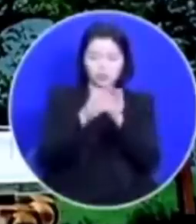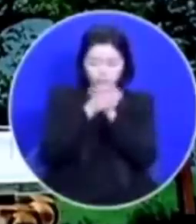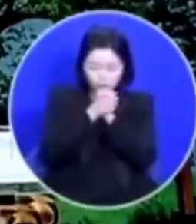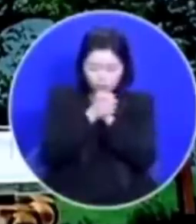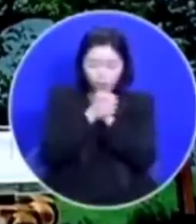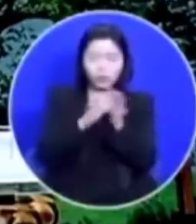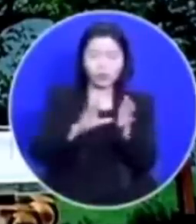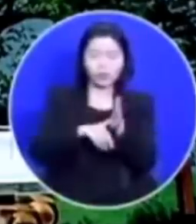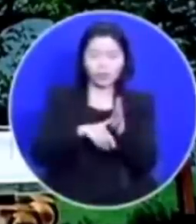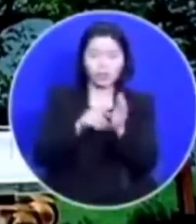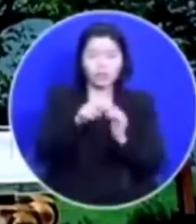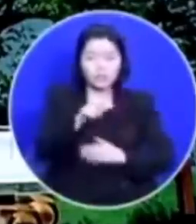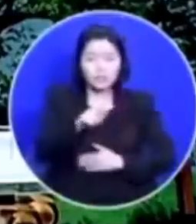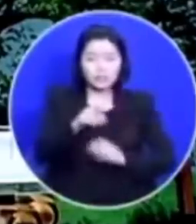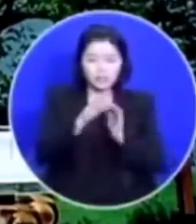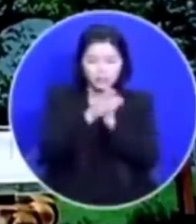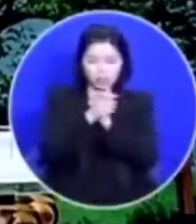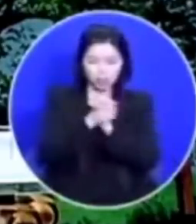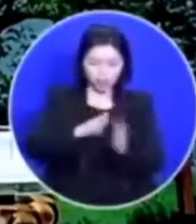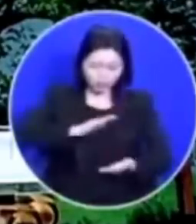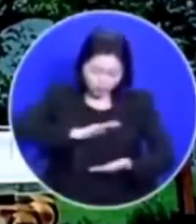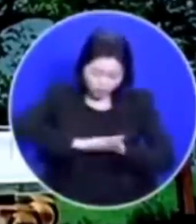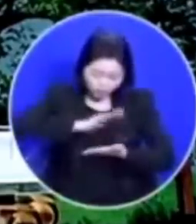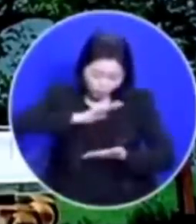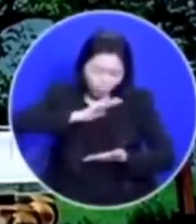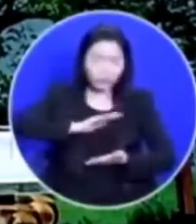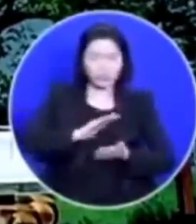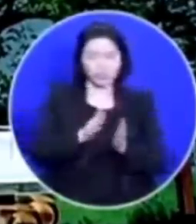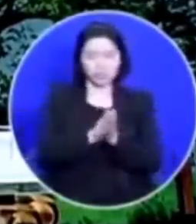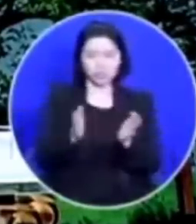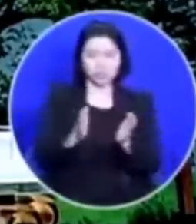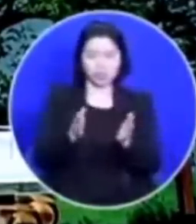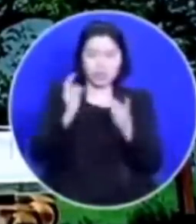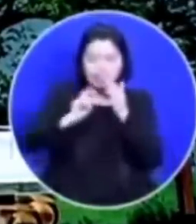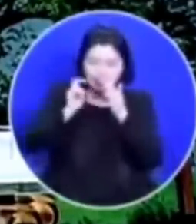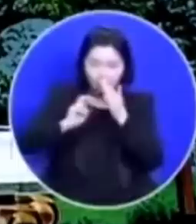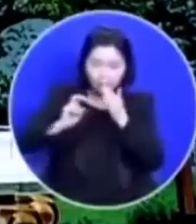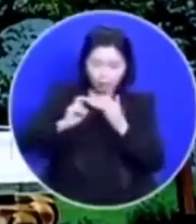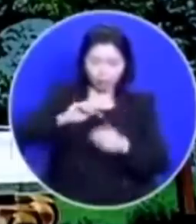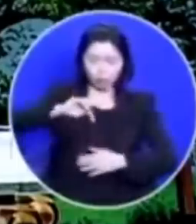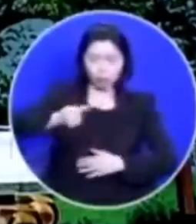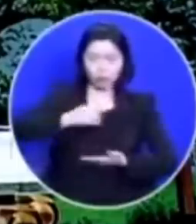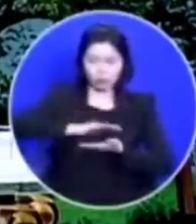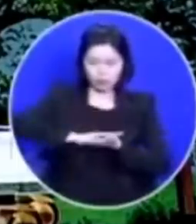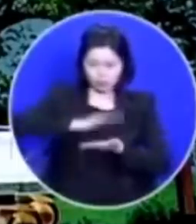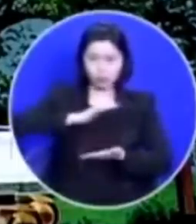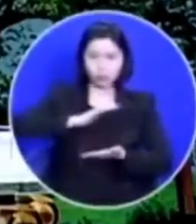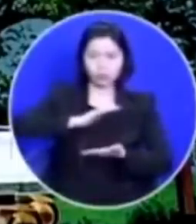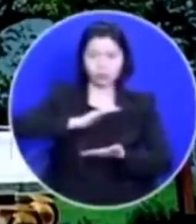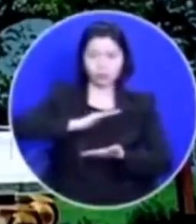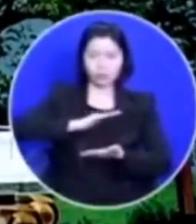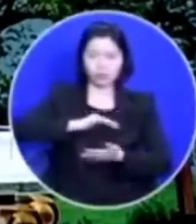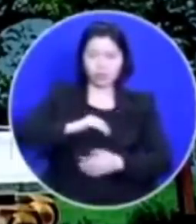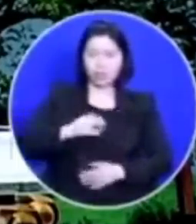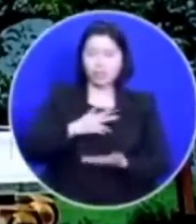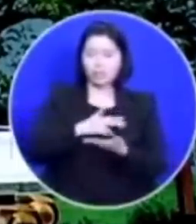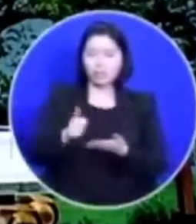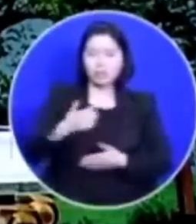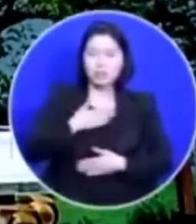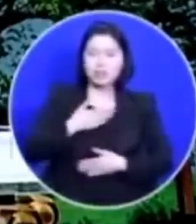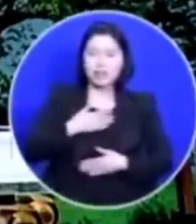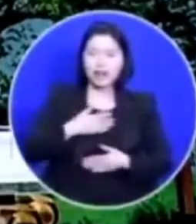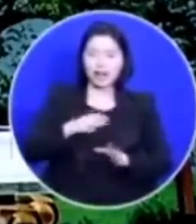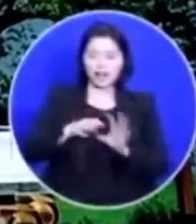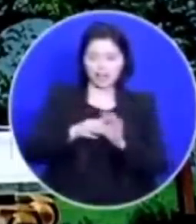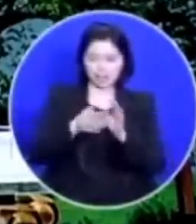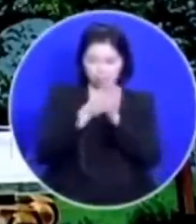기도하는 기도가 뜨거워지기 시작했어요 찬송이 뜨거워지기 시작했습니다 주님이 나의 기도를 들으시고